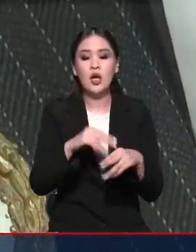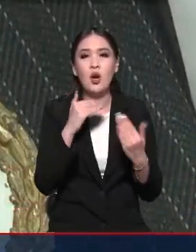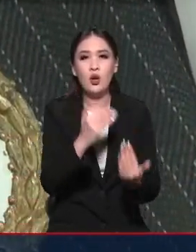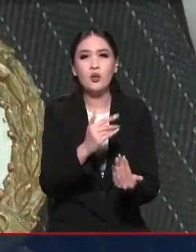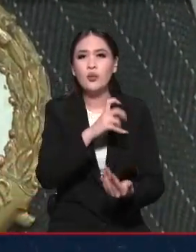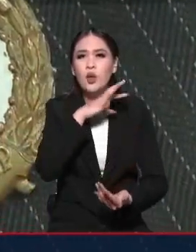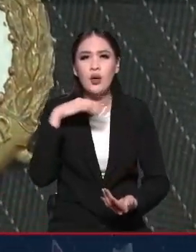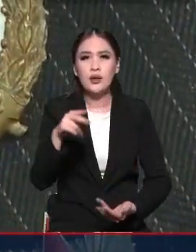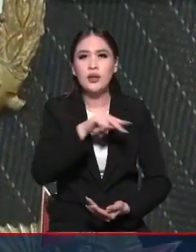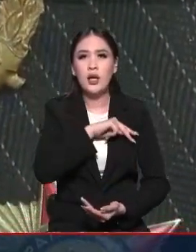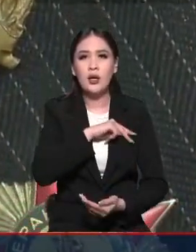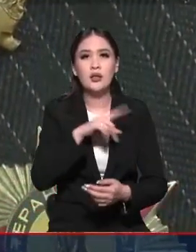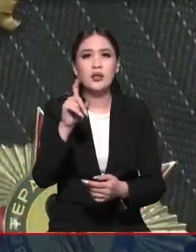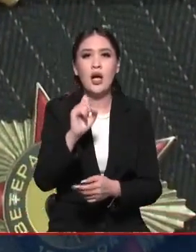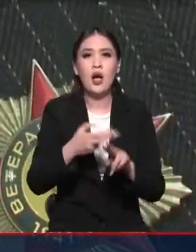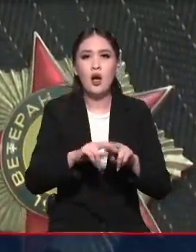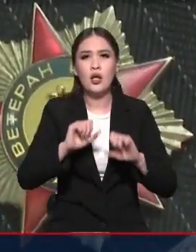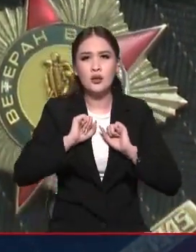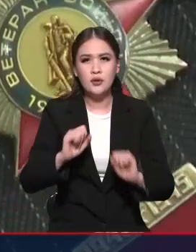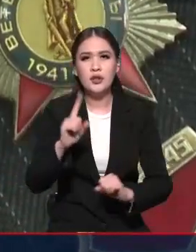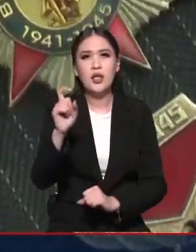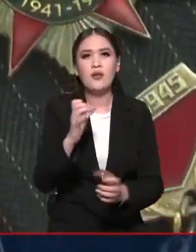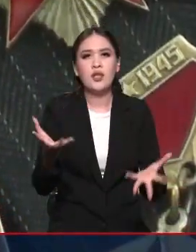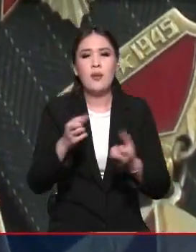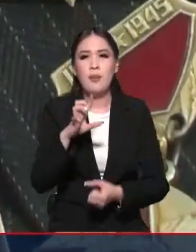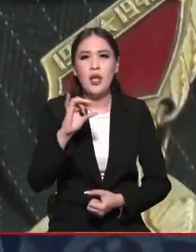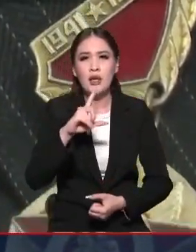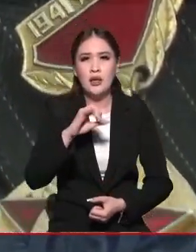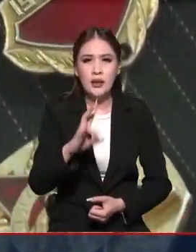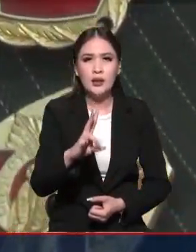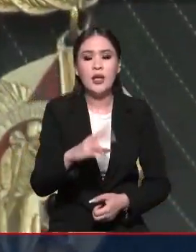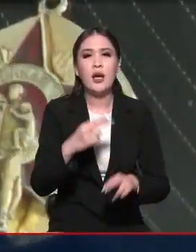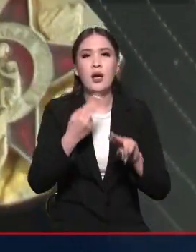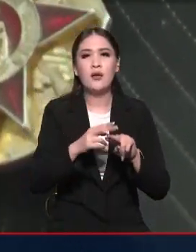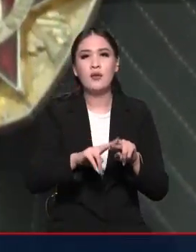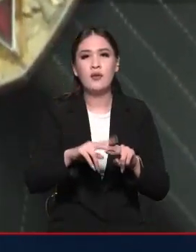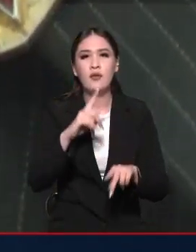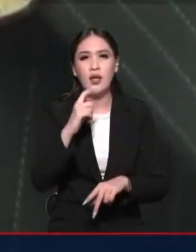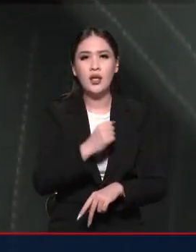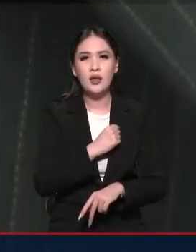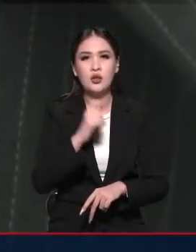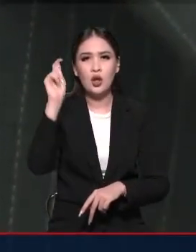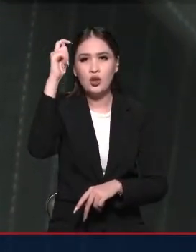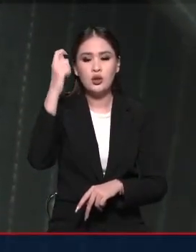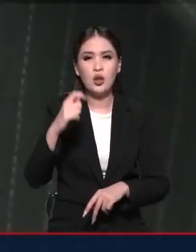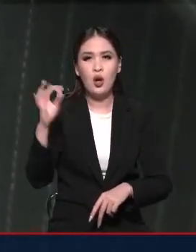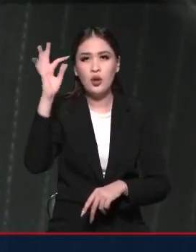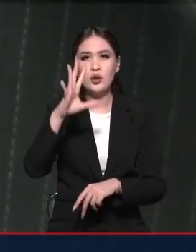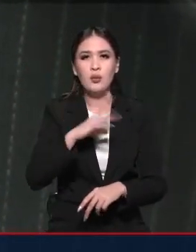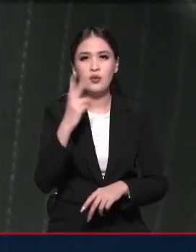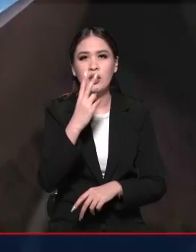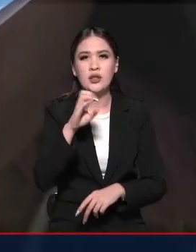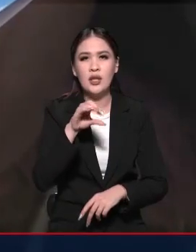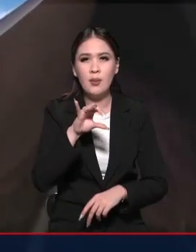удостоен множества наград, в том числе за отвагу, за взятие Берлина и Кёнигсберга, ордена Великой Отечественной войны 2 степени и